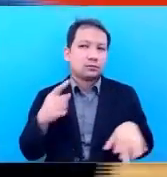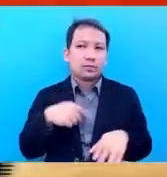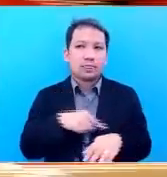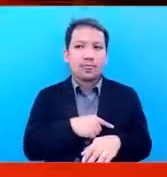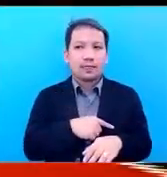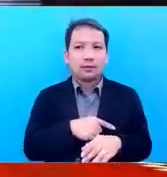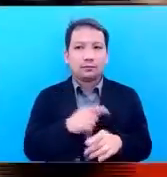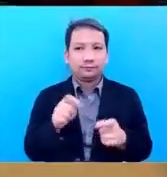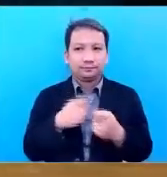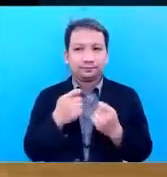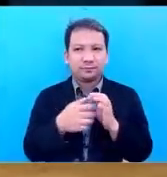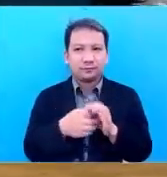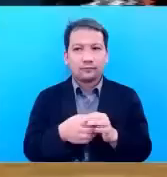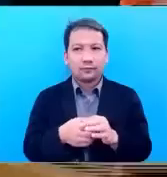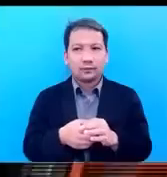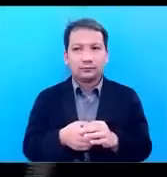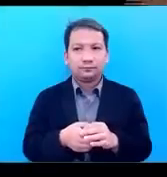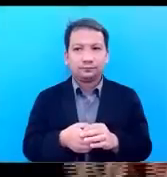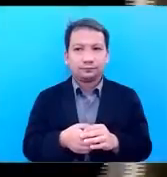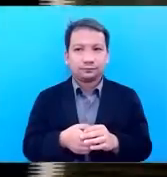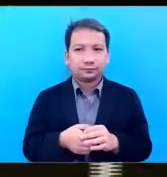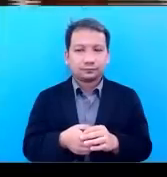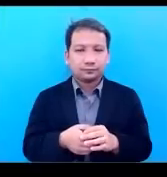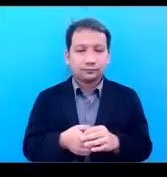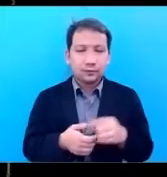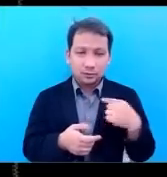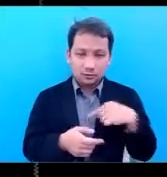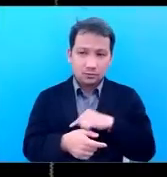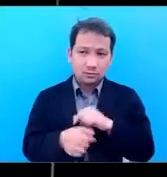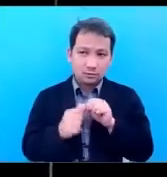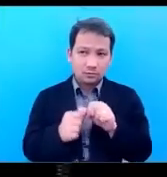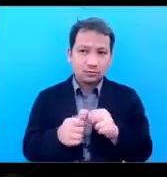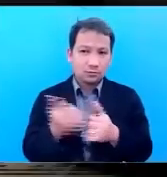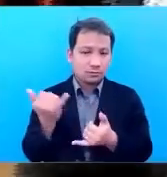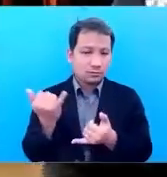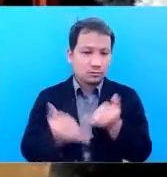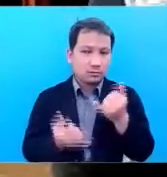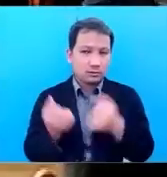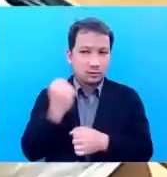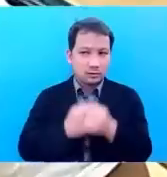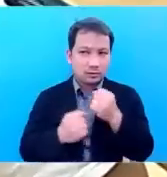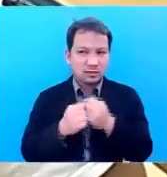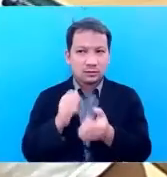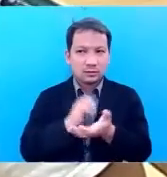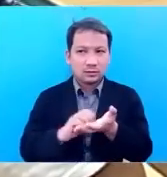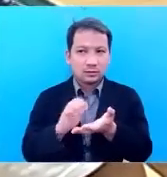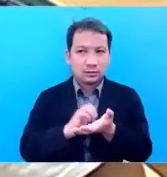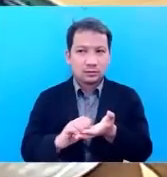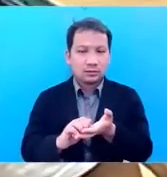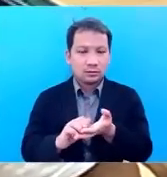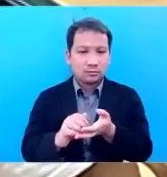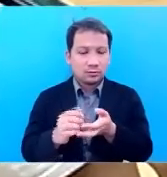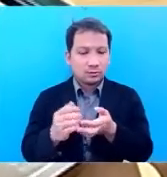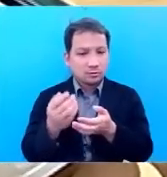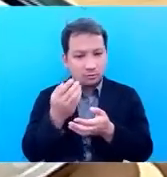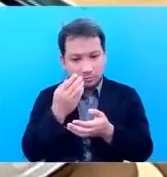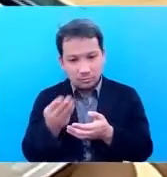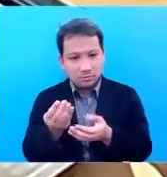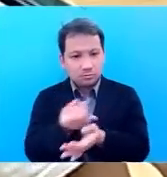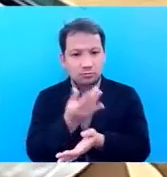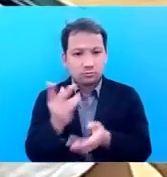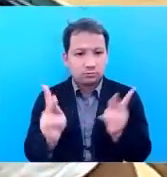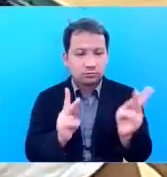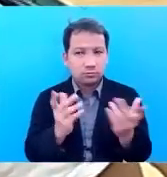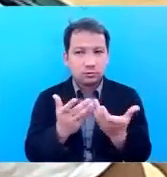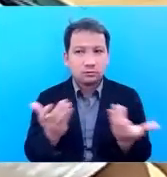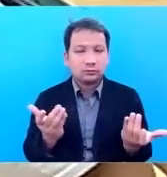So it's like I said, just like last year, we were practicing with a certain number of guys and then just